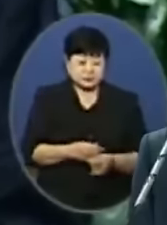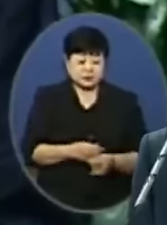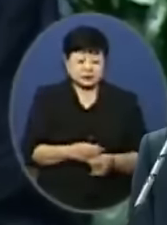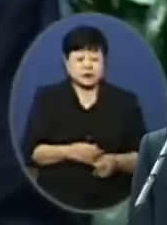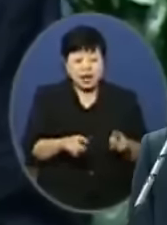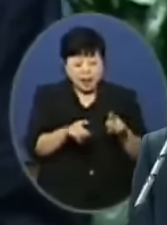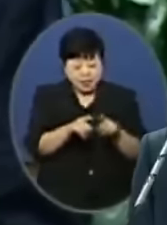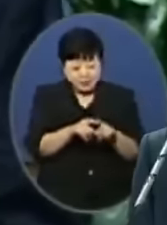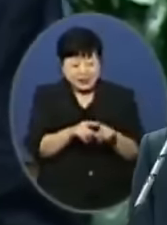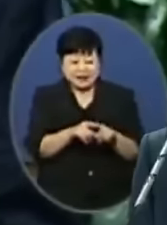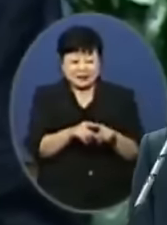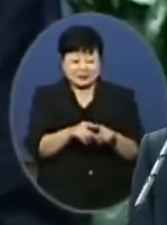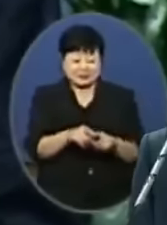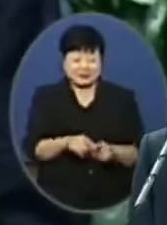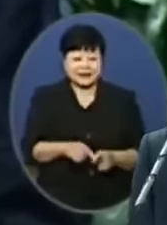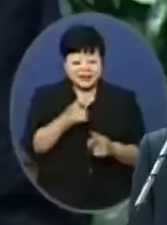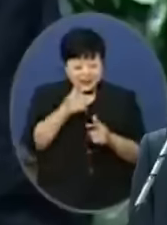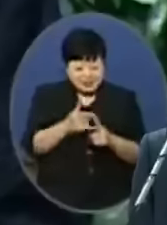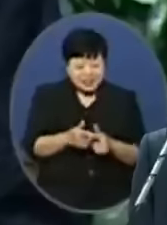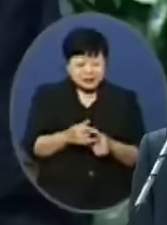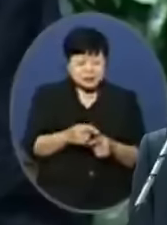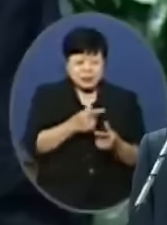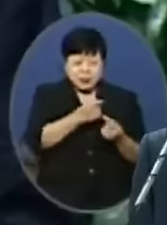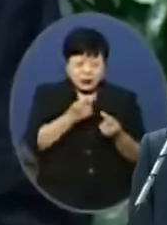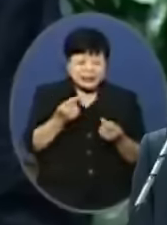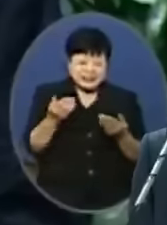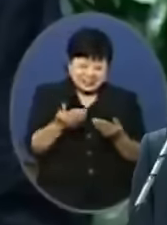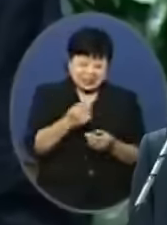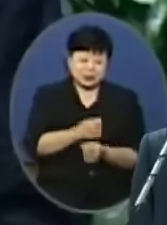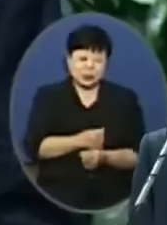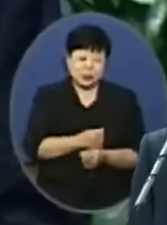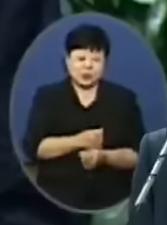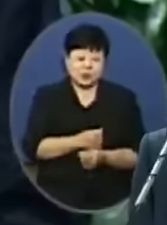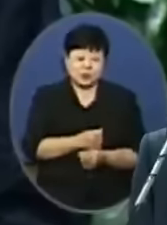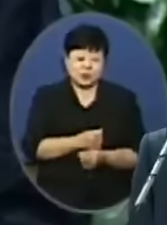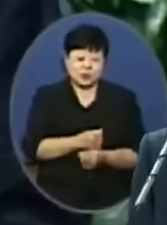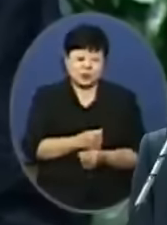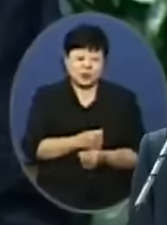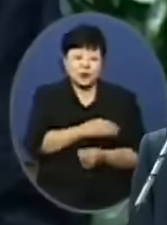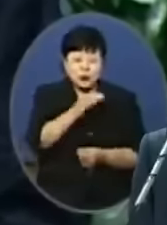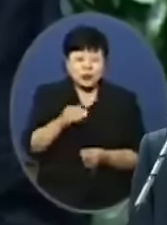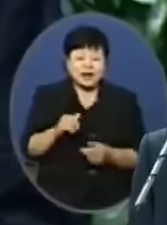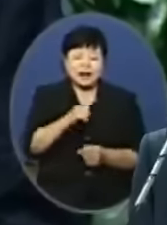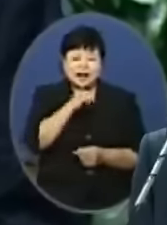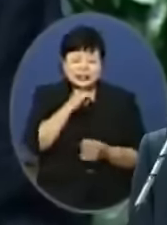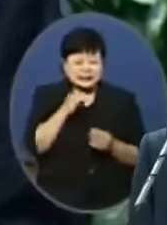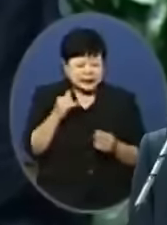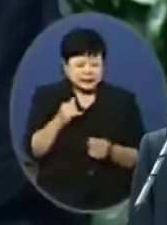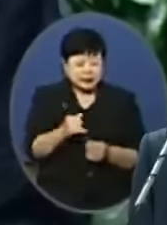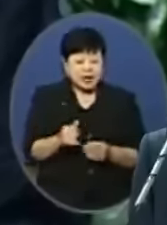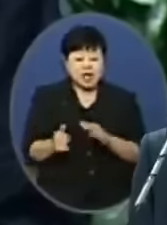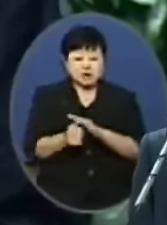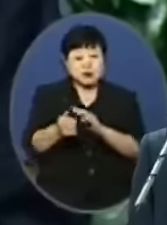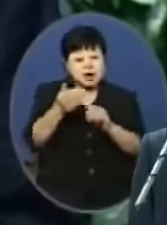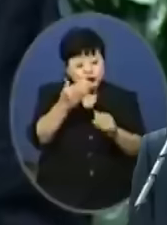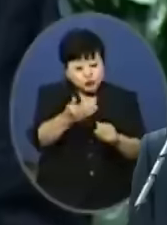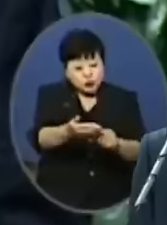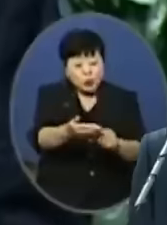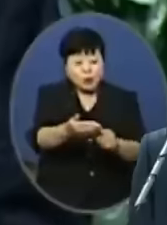우리와 같이 있어서 예수님과 똑같은 일을 하신다는 것입니다. 우리의 가난한 자에게 소망을